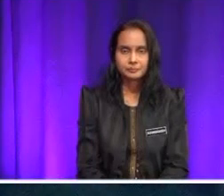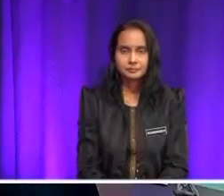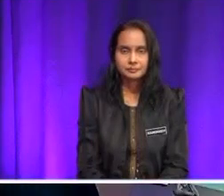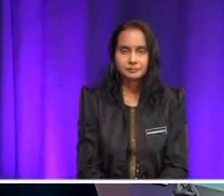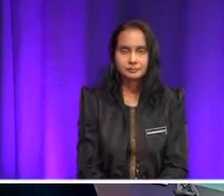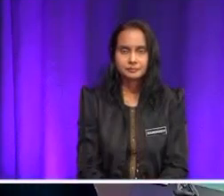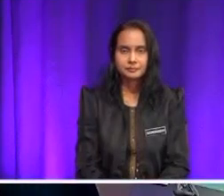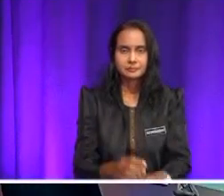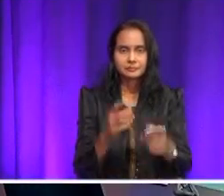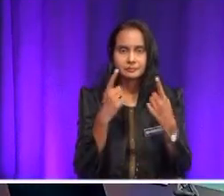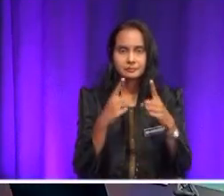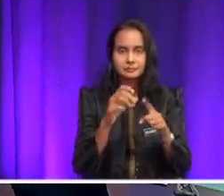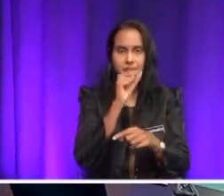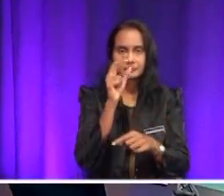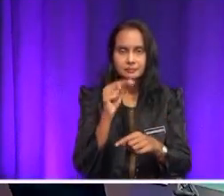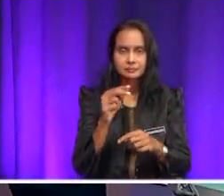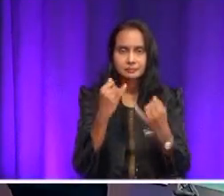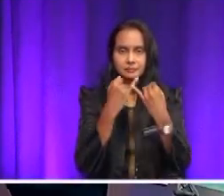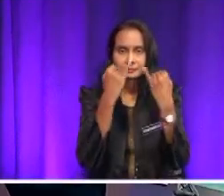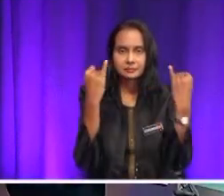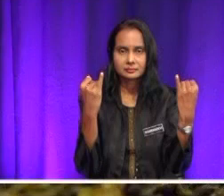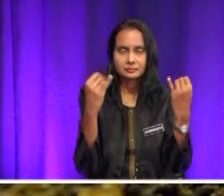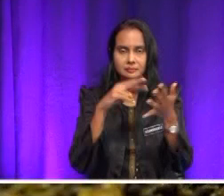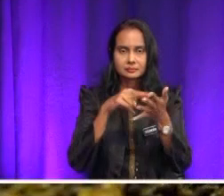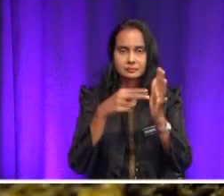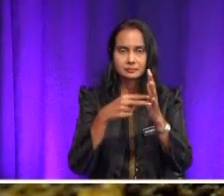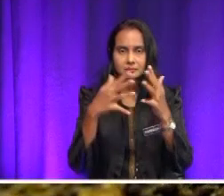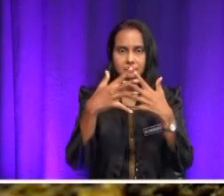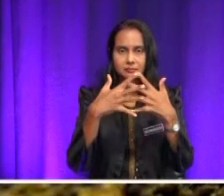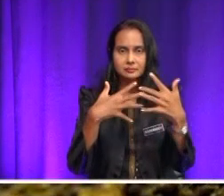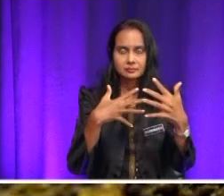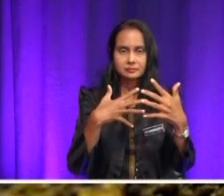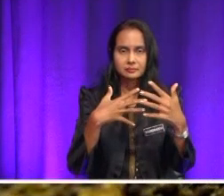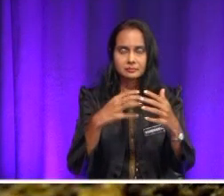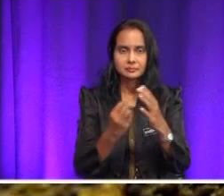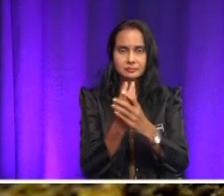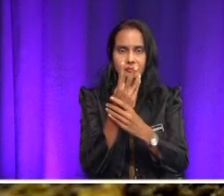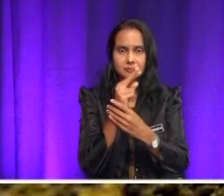jawab salam berikut Terangkan maksud transpirasi pada tumbuhan oke